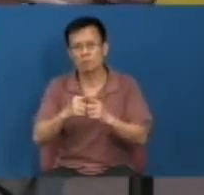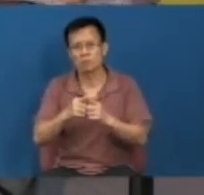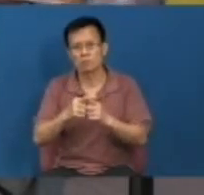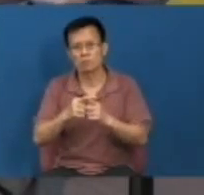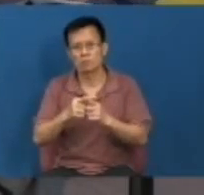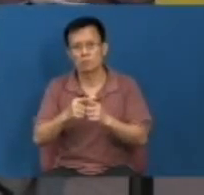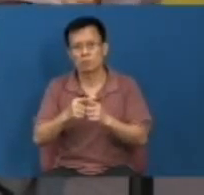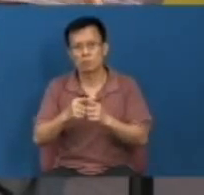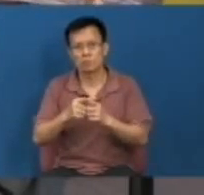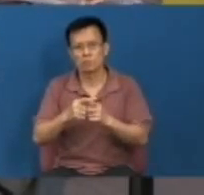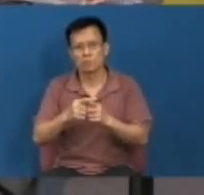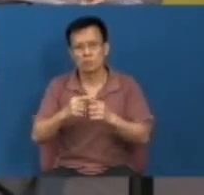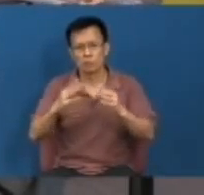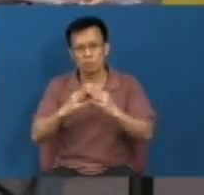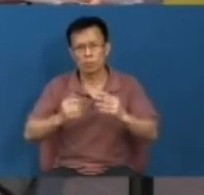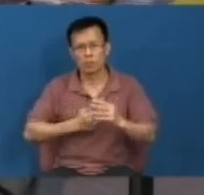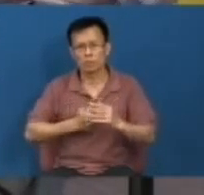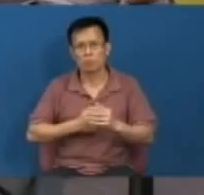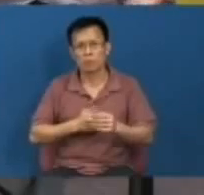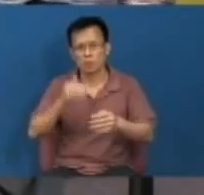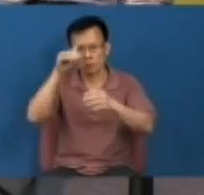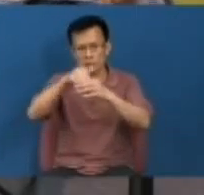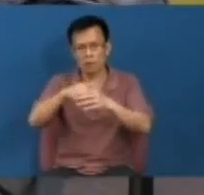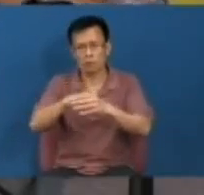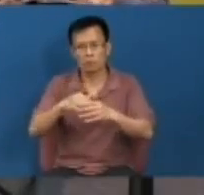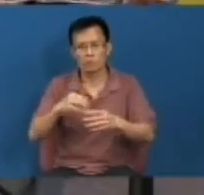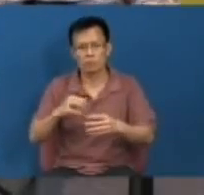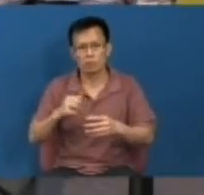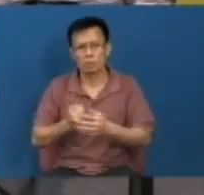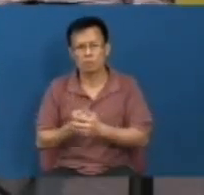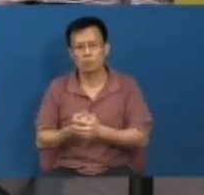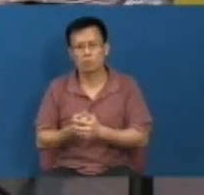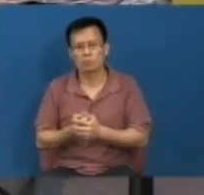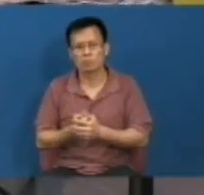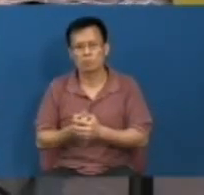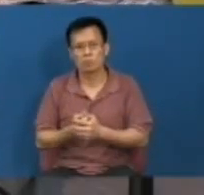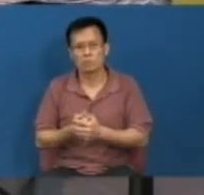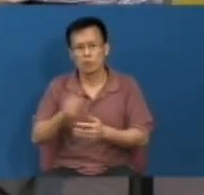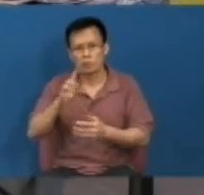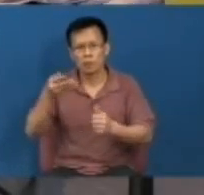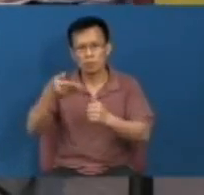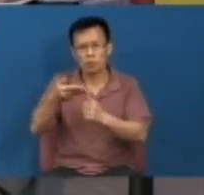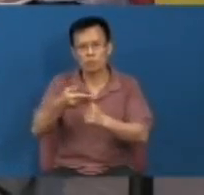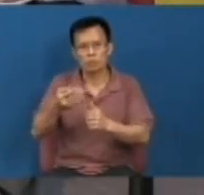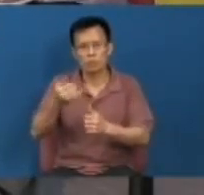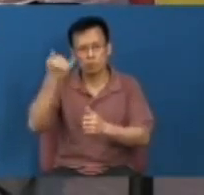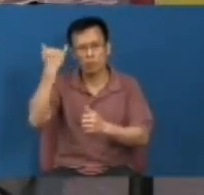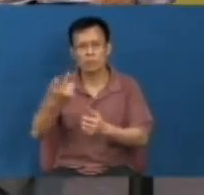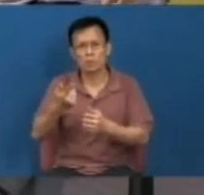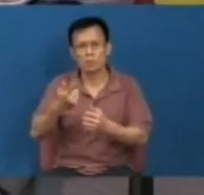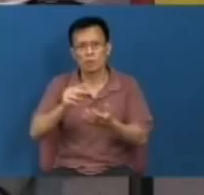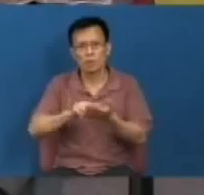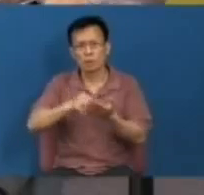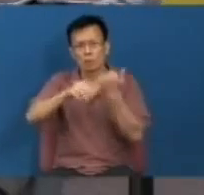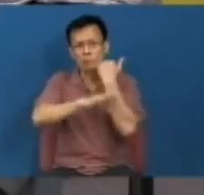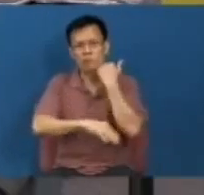物業係一個投資嘅工具嚟噶嘛，點解佢可以因為有租客就會去賠少啲，我都唔明 白。我哋 如果係咁咧，我哋立法會議員都唔知係